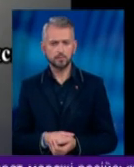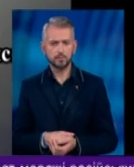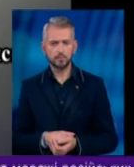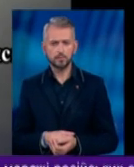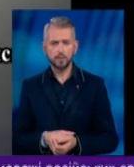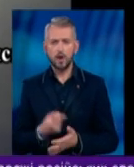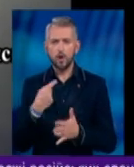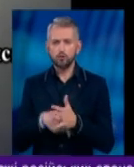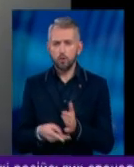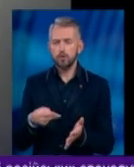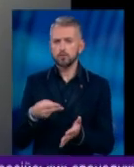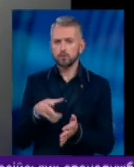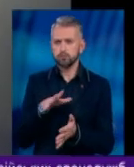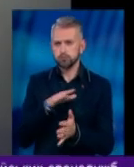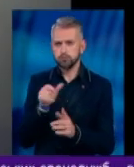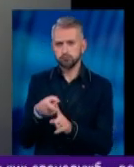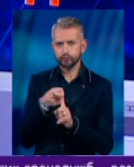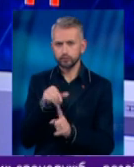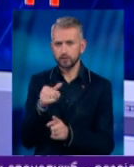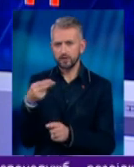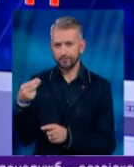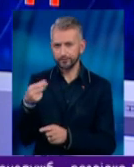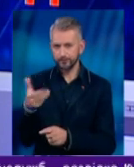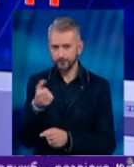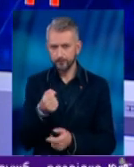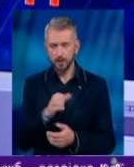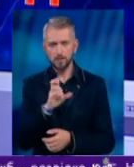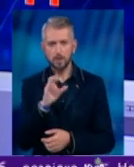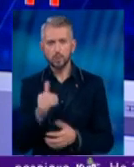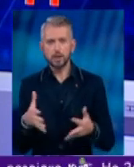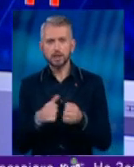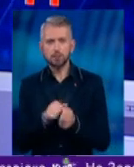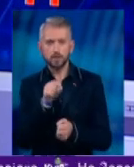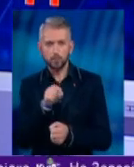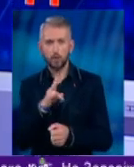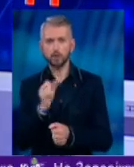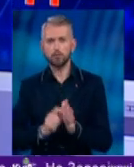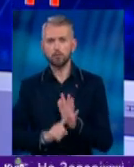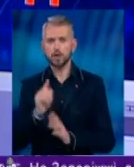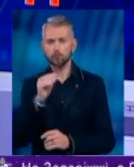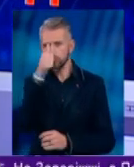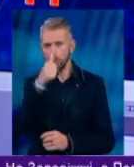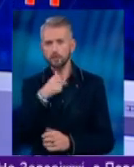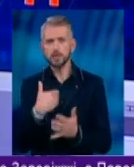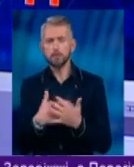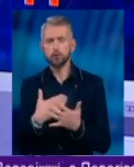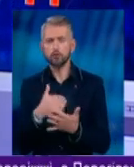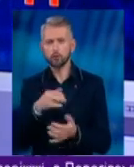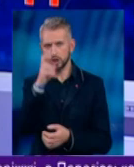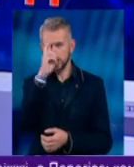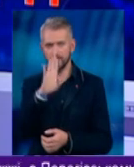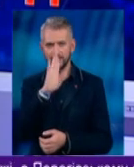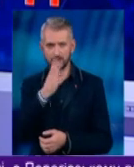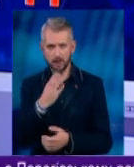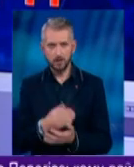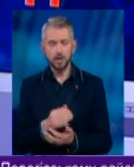Встати на їх системне фінансування. СБУ затримали Тимофія Нагорного на початку жовтня за підозрою у державній